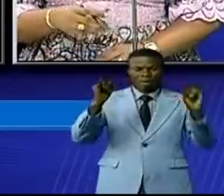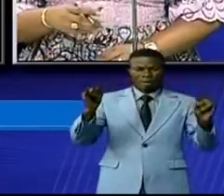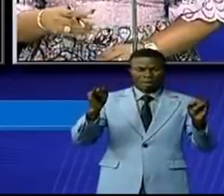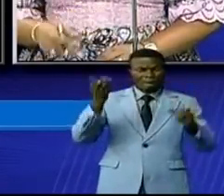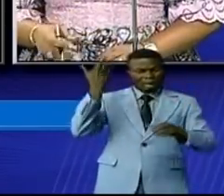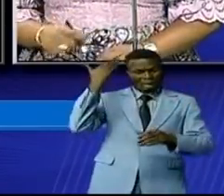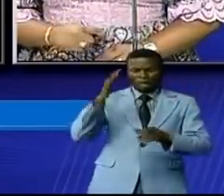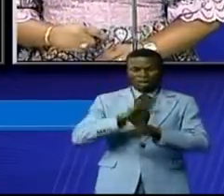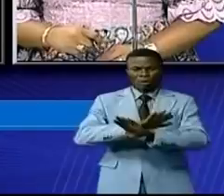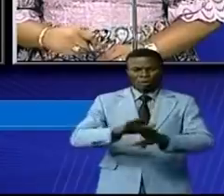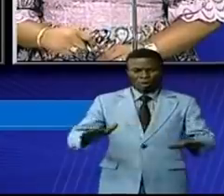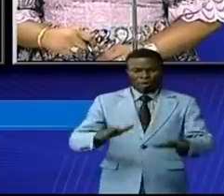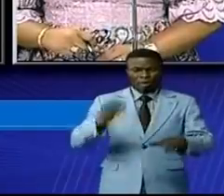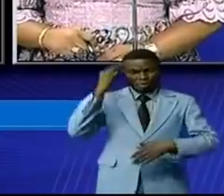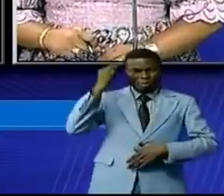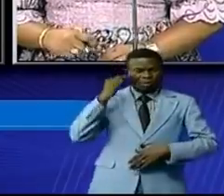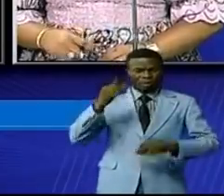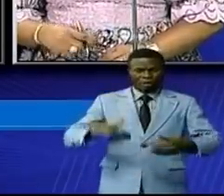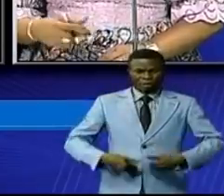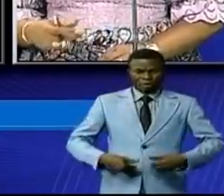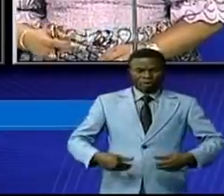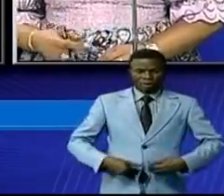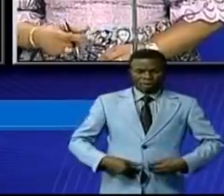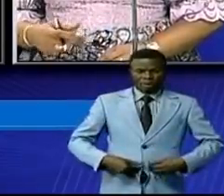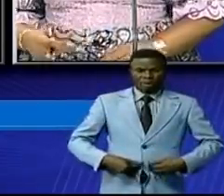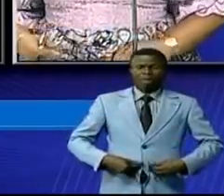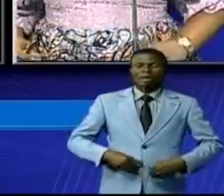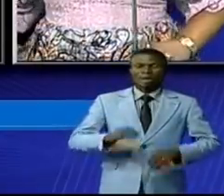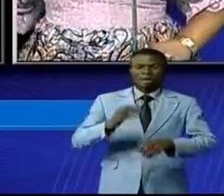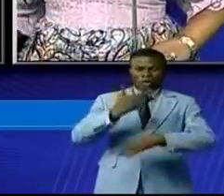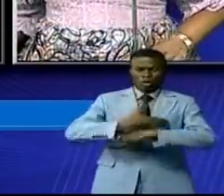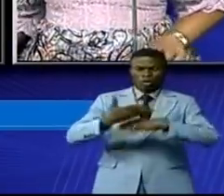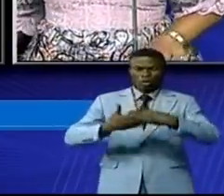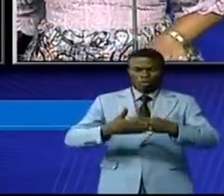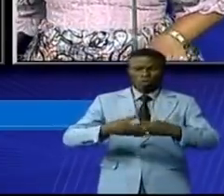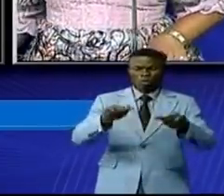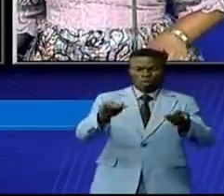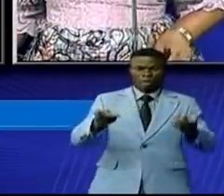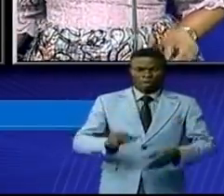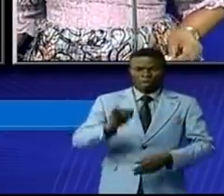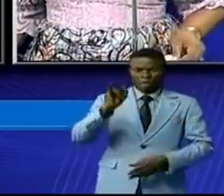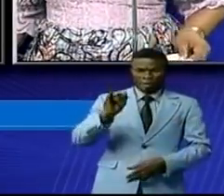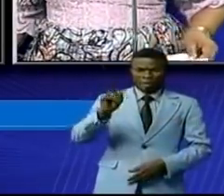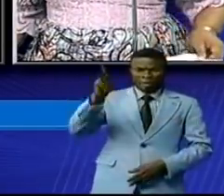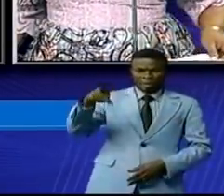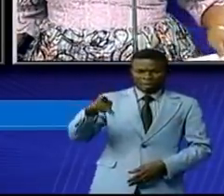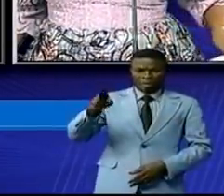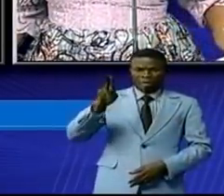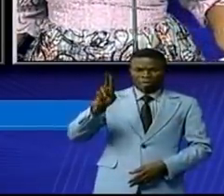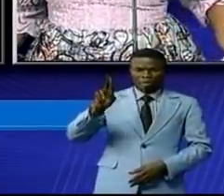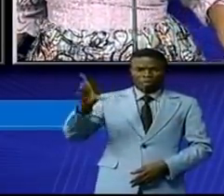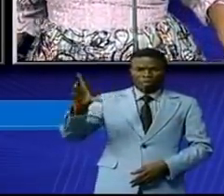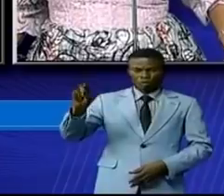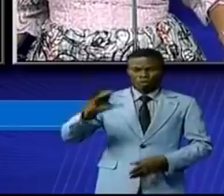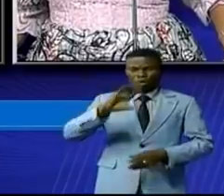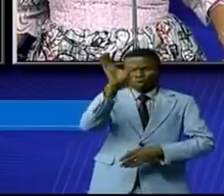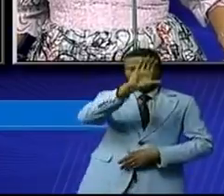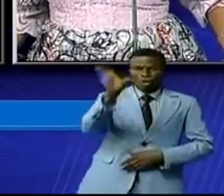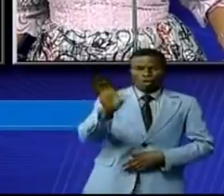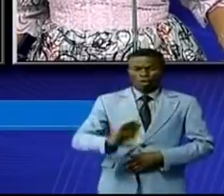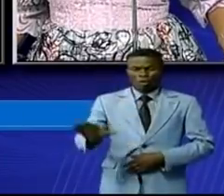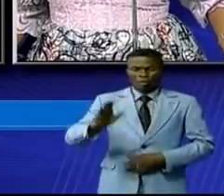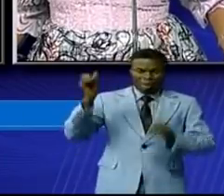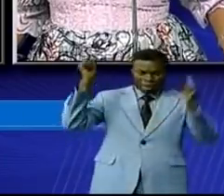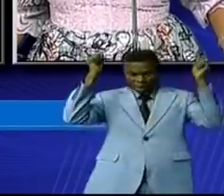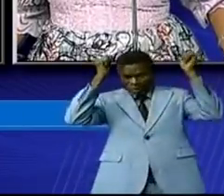presque plus. Le ministre de la Jeunesse fait revivre un centre à Mpoulou dans la commune de Maluku. Des condamnés